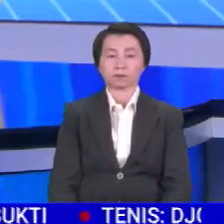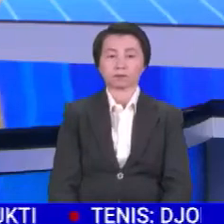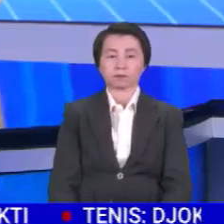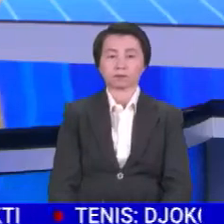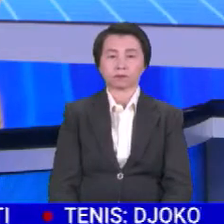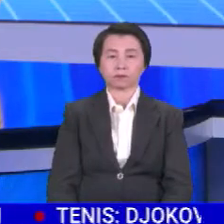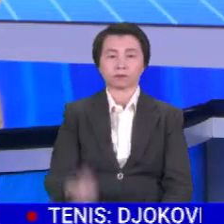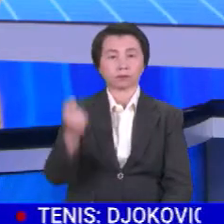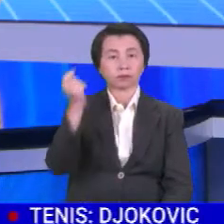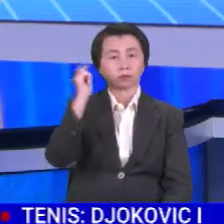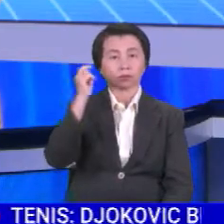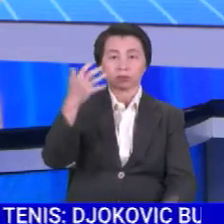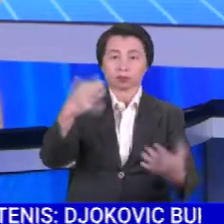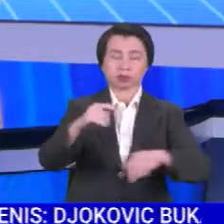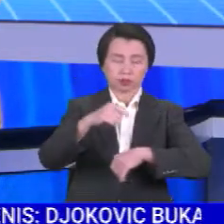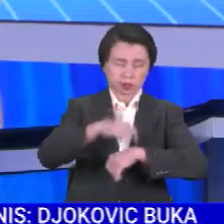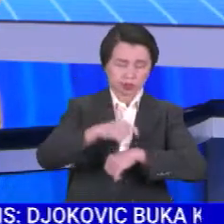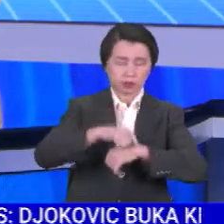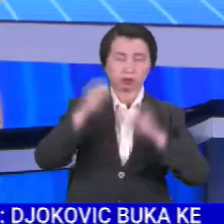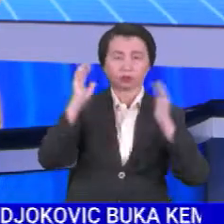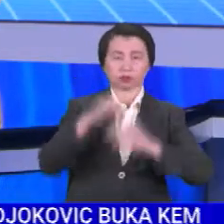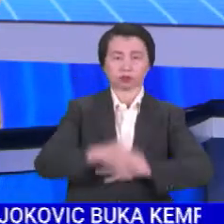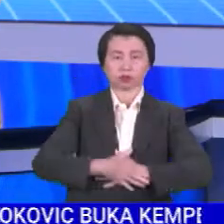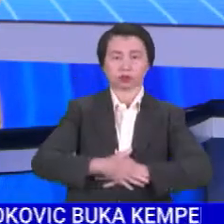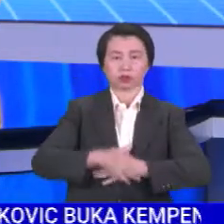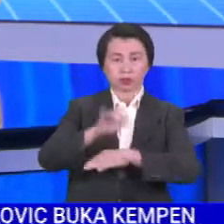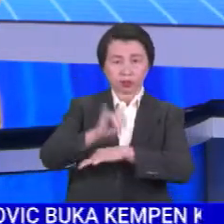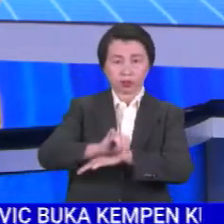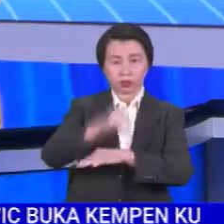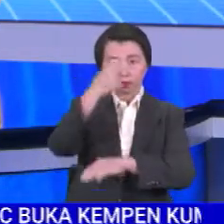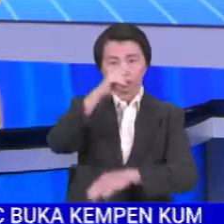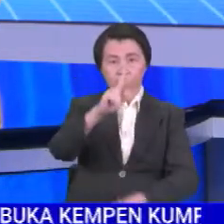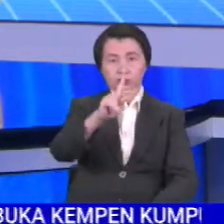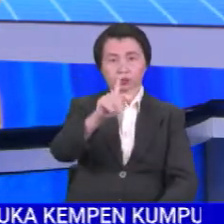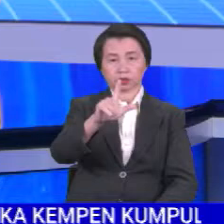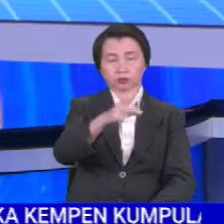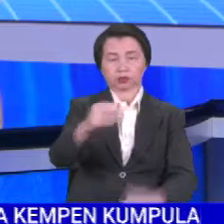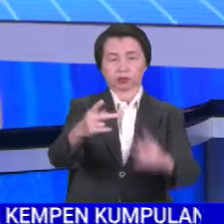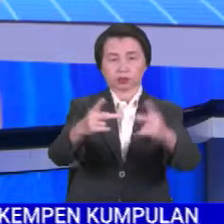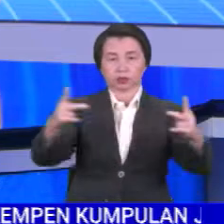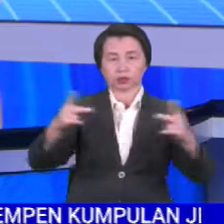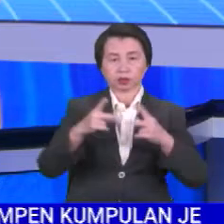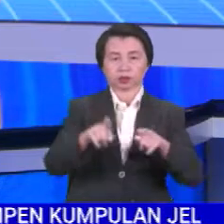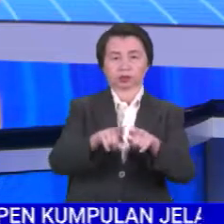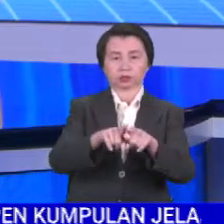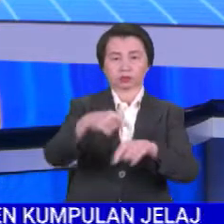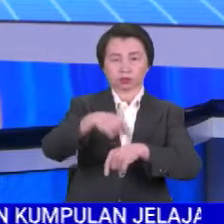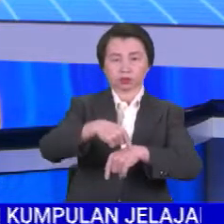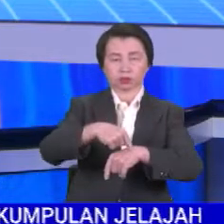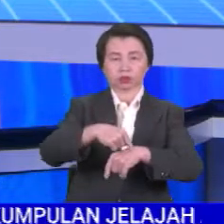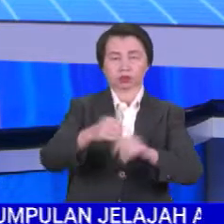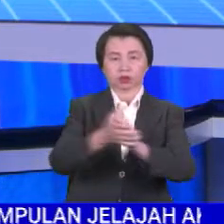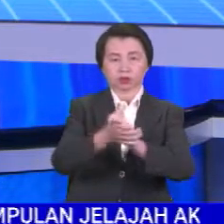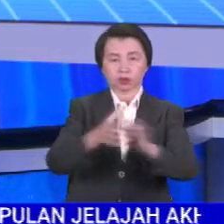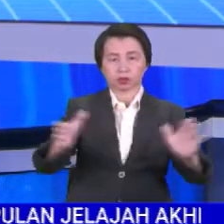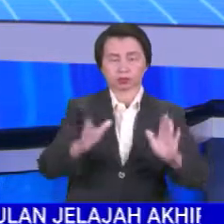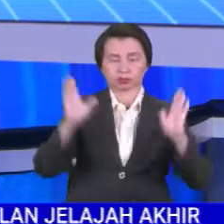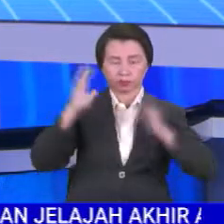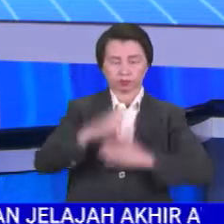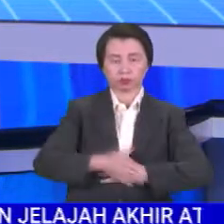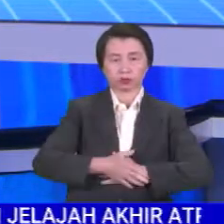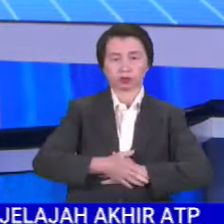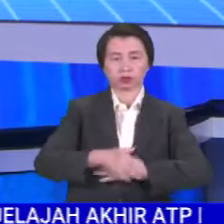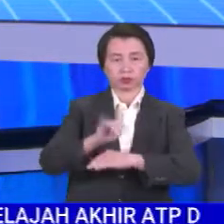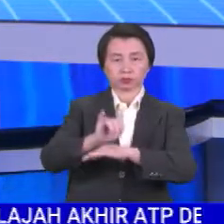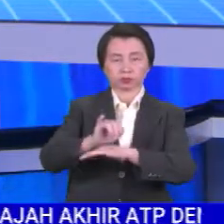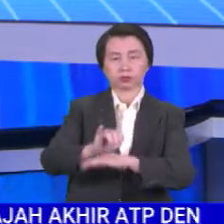Saudara, sebentar tadi telah masuk waktu solat fardu isyak bagi Kuala Lumpur dan kawasan yang sewaktu dengannya selamat menunaikan solat